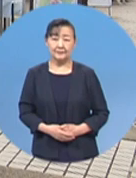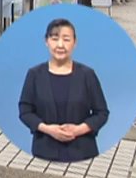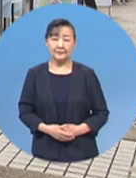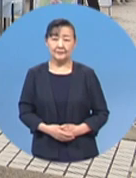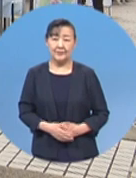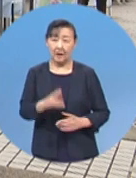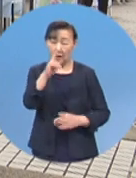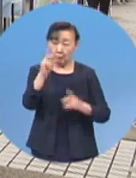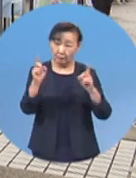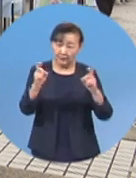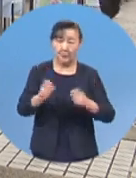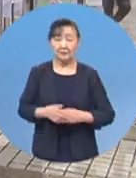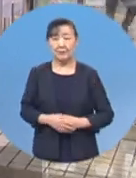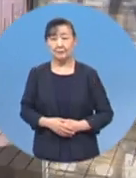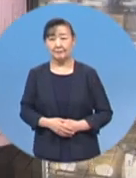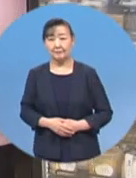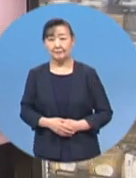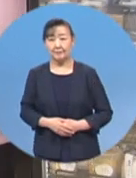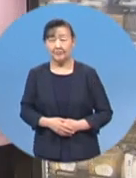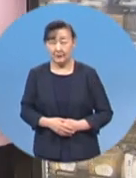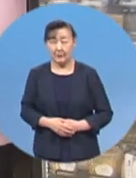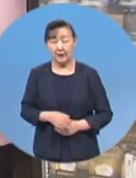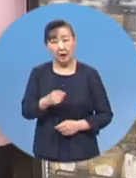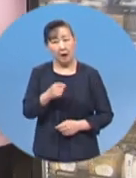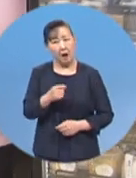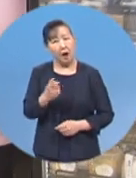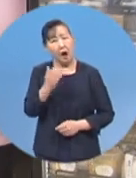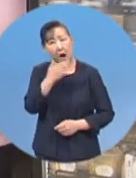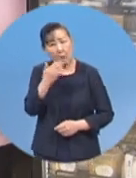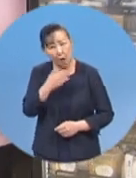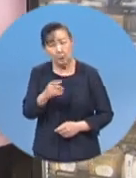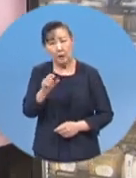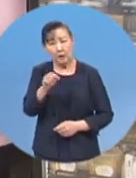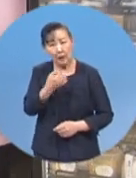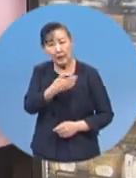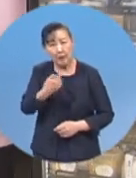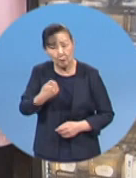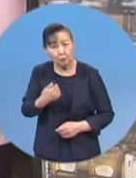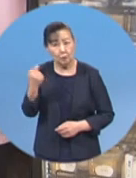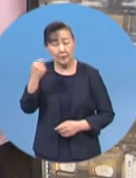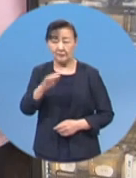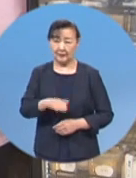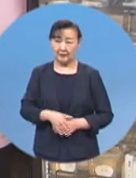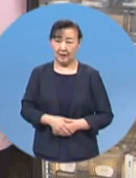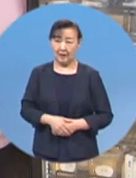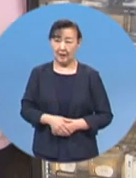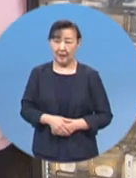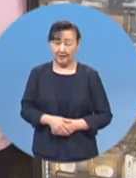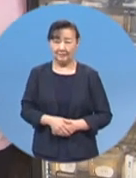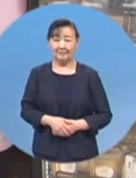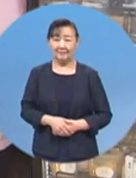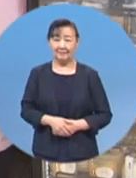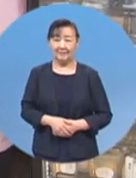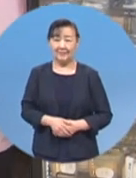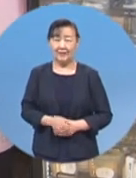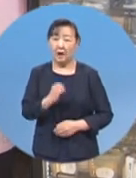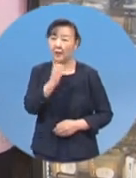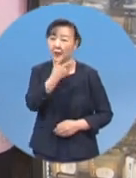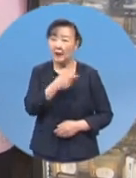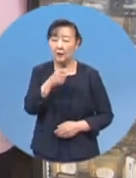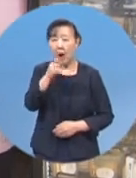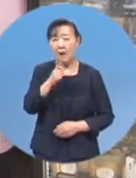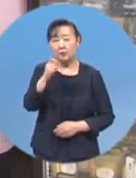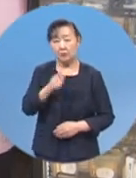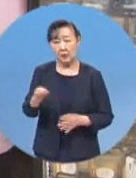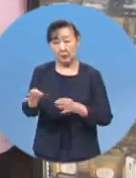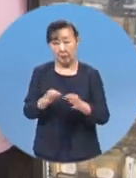こんにちは、 はい、 こちらでスイーツが食べられると聞きました。 はい、こちらの方でバラのアイスクリームを販売